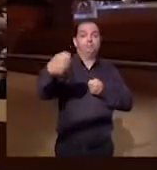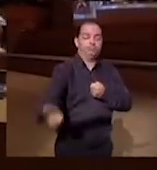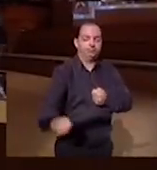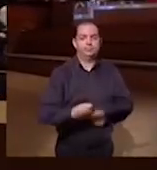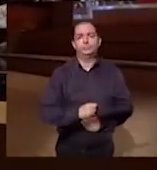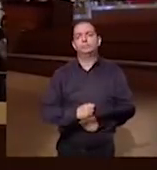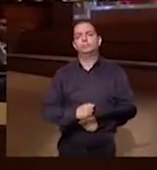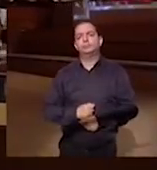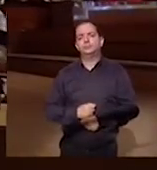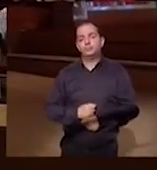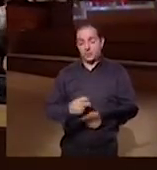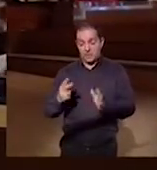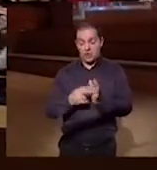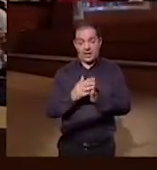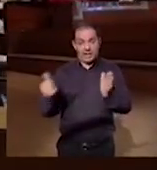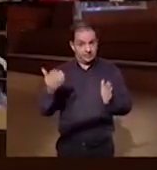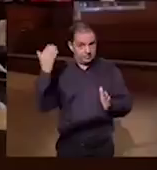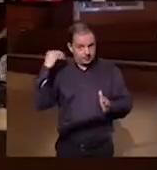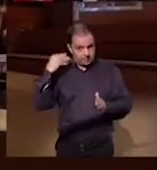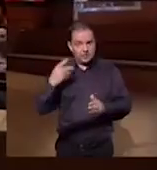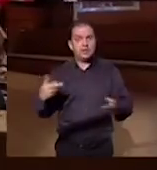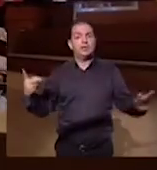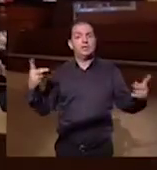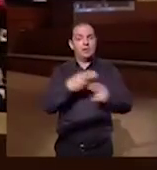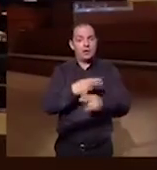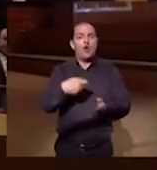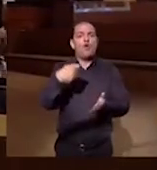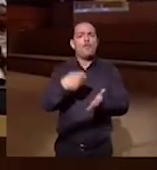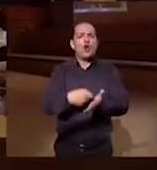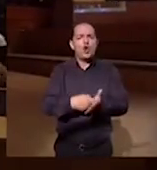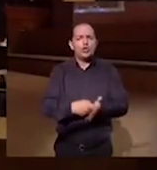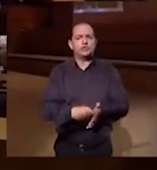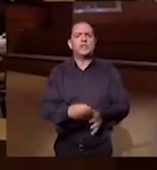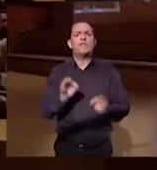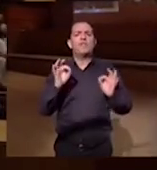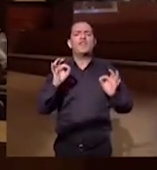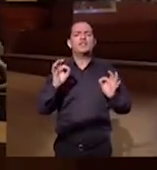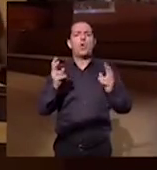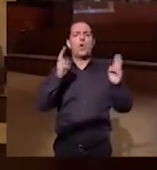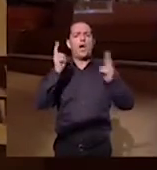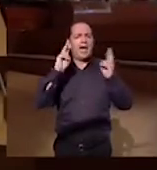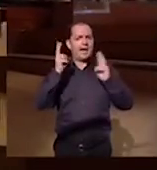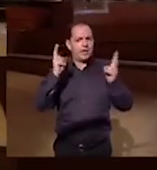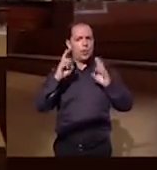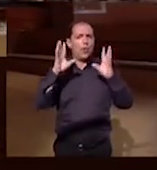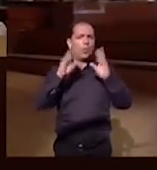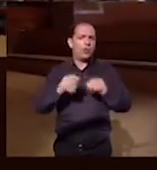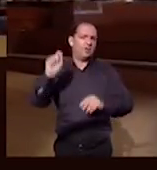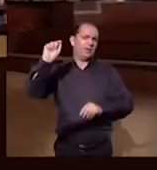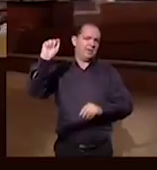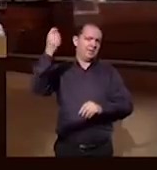Καταργήθηκε επίσης ήδη από το 2016 ο ειδικός φόρος κατανάλωσης του φυσικού αέριου που χρησιμοποιείται για ηλεκτροπαραγωγή,